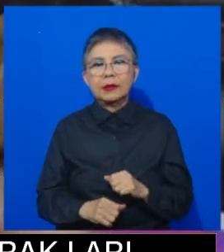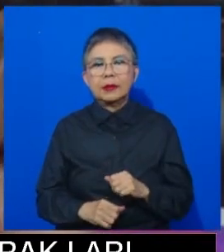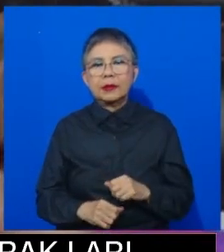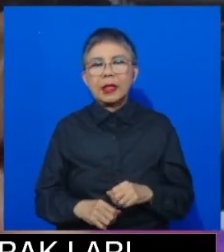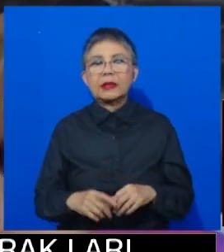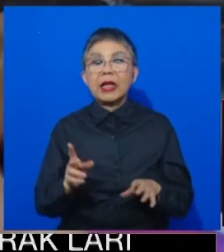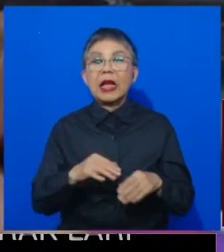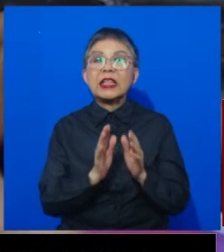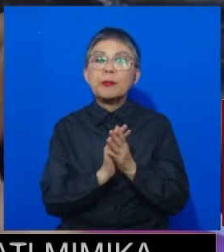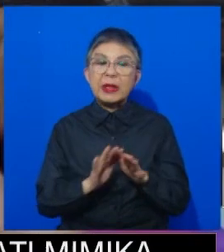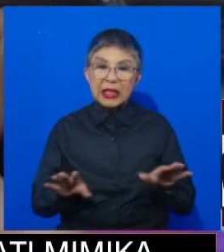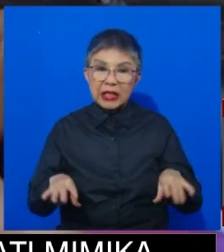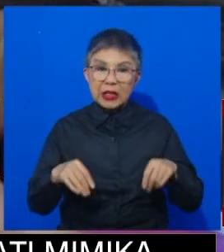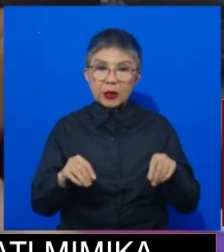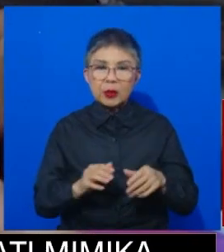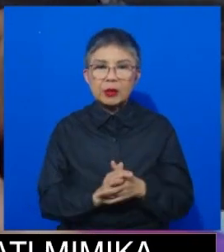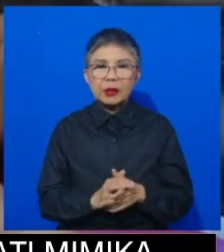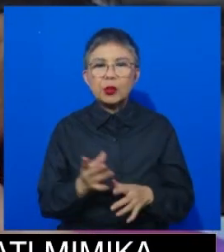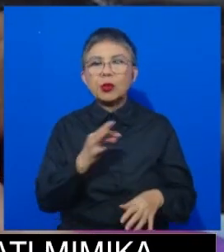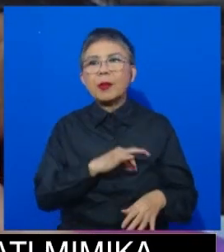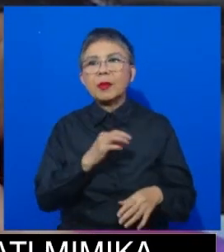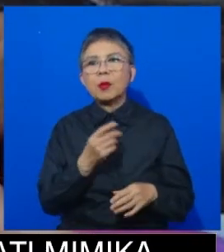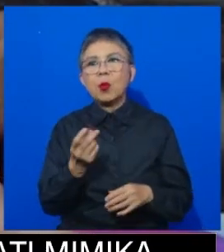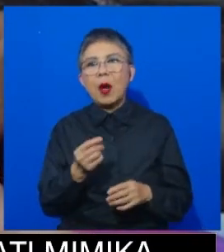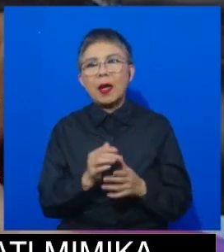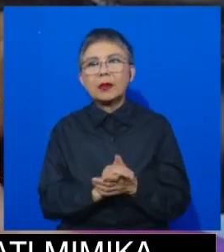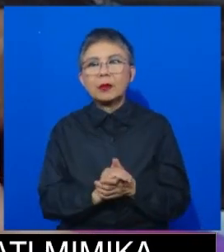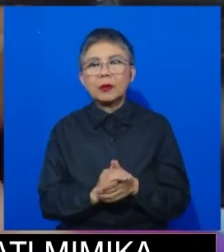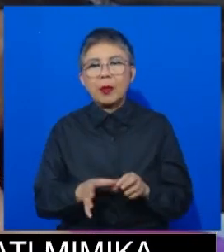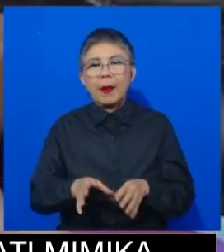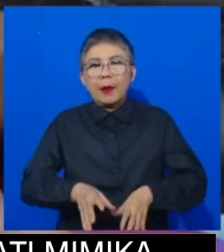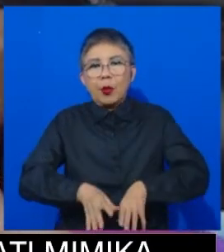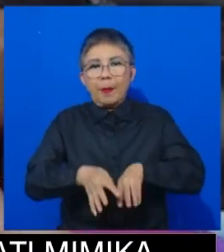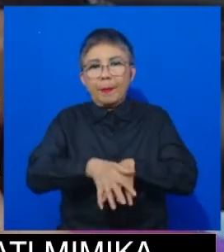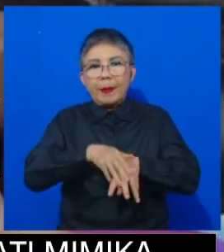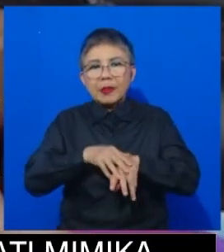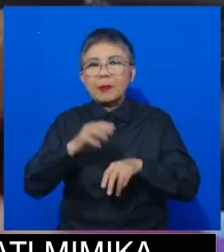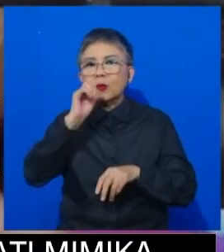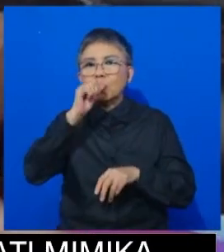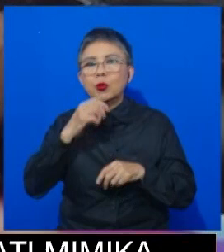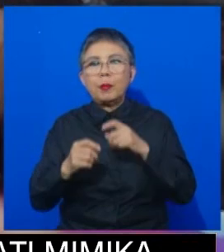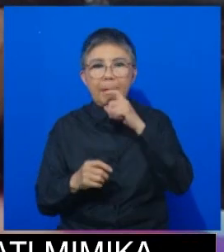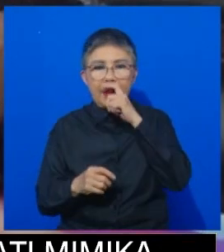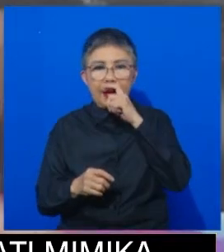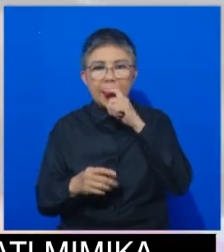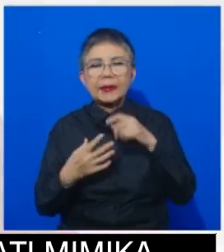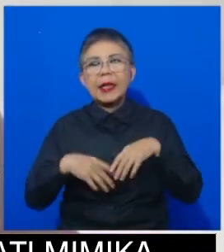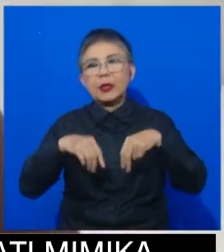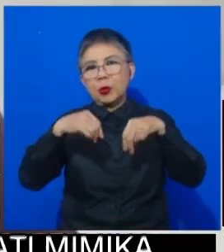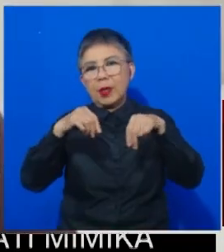sepi, sambil nambah-nambah untuk uang beli pampersnya ayah sama susunya. Jadi